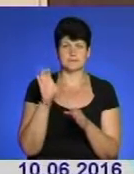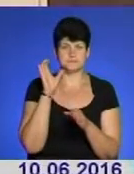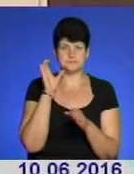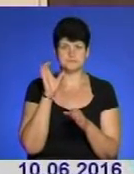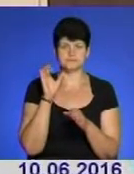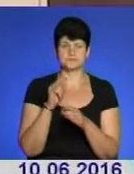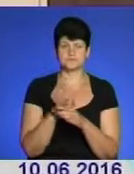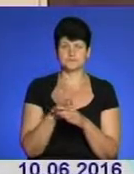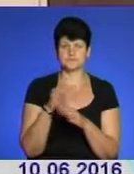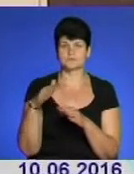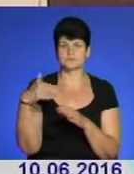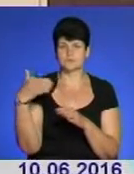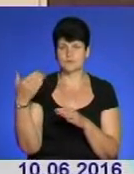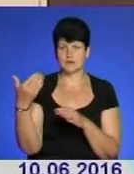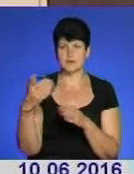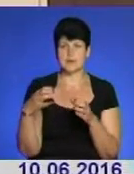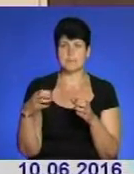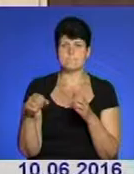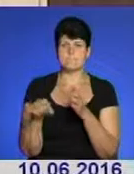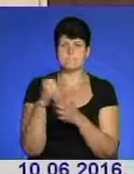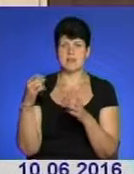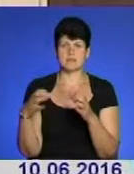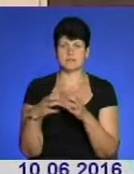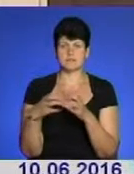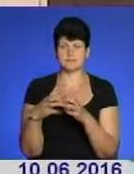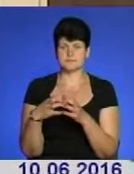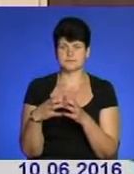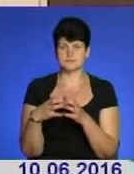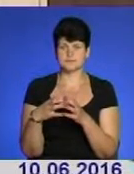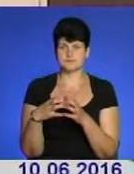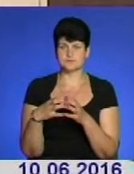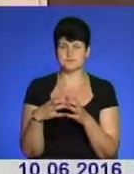лінії розмежування, не піддаватися на провокації,